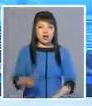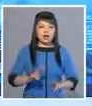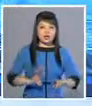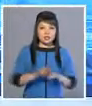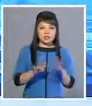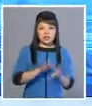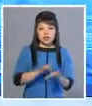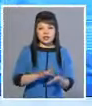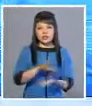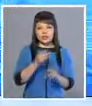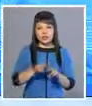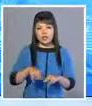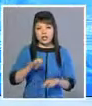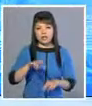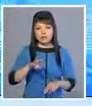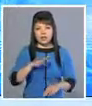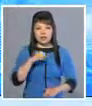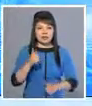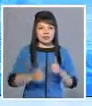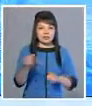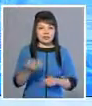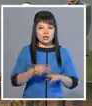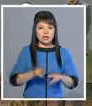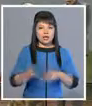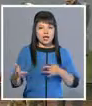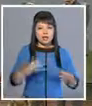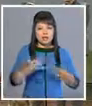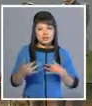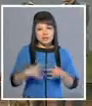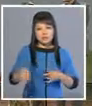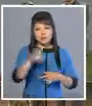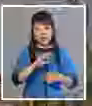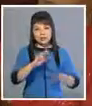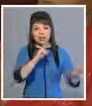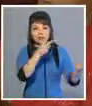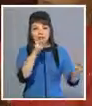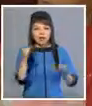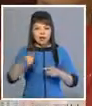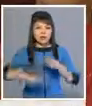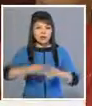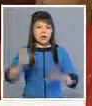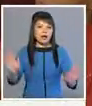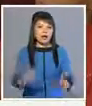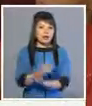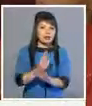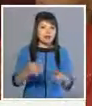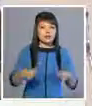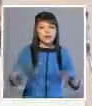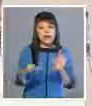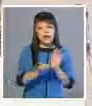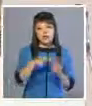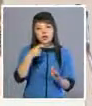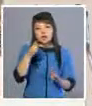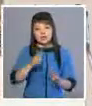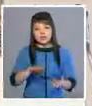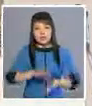Астанада қалалық Дельфий ойындарының жеңімпаздары белгілі болды. Байқау эстрадалық ән, хореография, дәстүрлі ән, бейнелеу өнері сынды 6 номинация